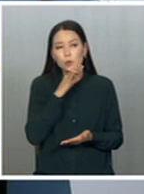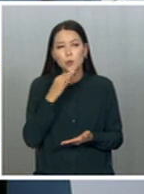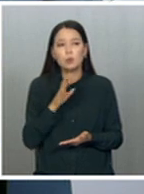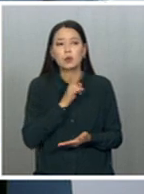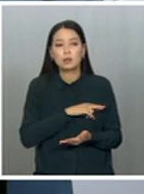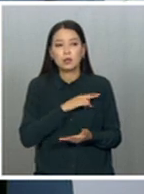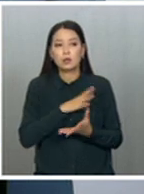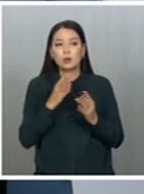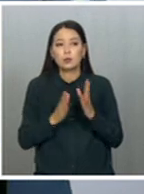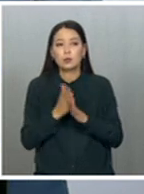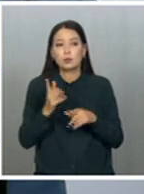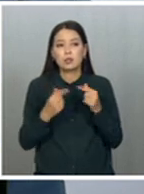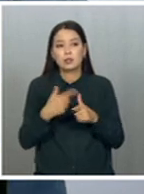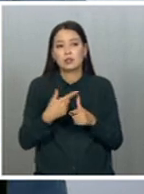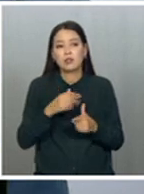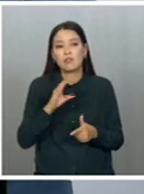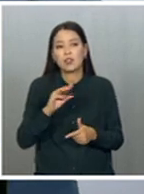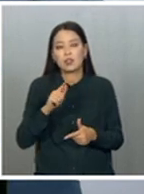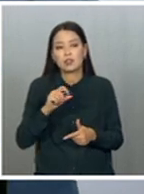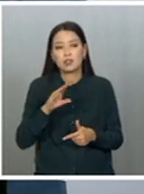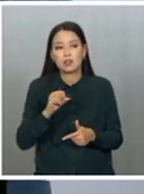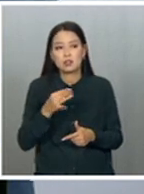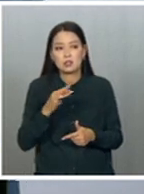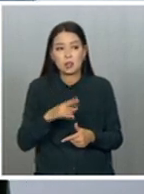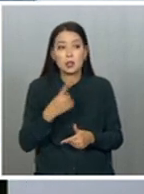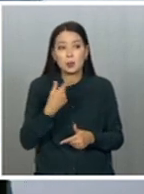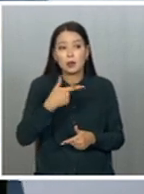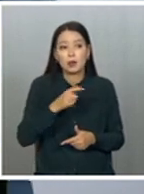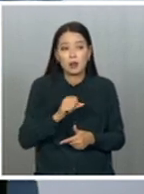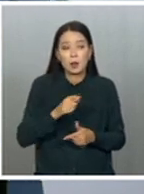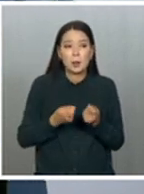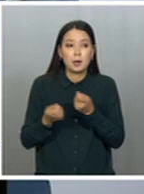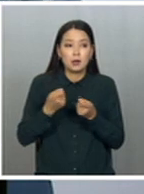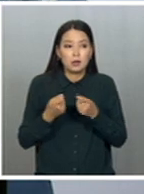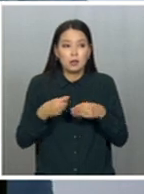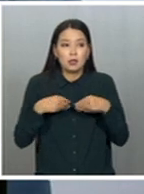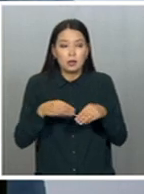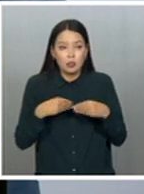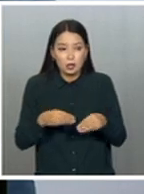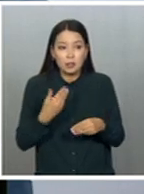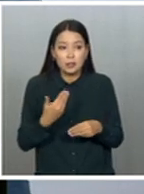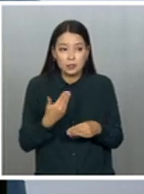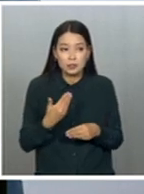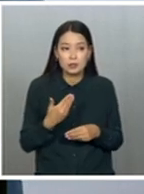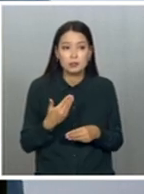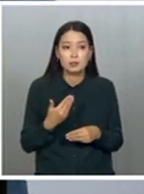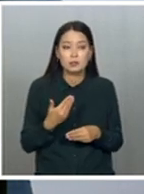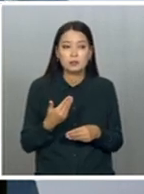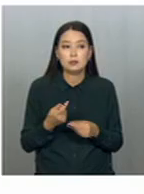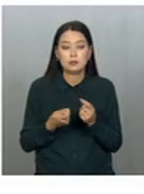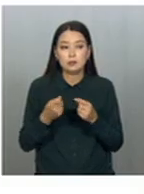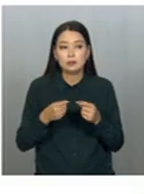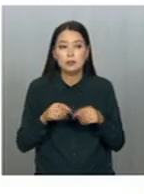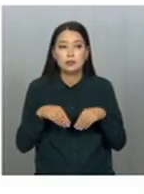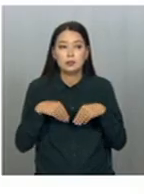өсімдіктің вегетация кезеңі. Мысалы, 1 гектар бидай алқабы өзінің вегетациялық кезеңінде 2 миллион